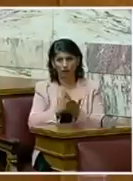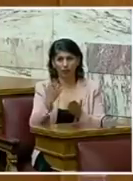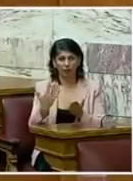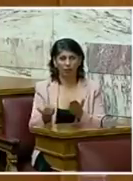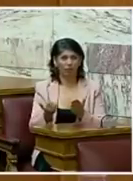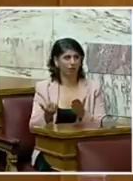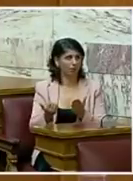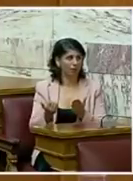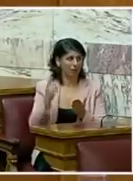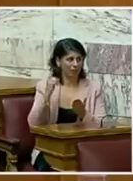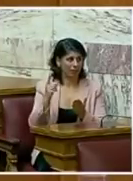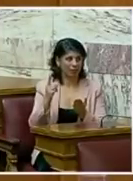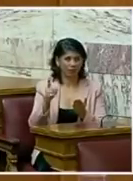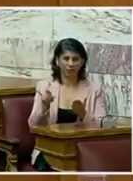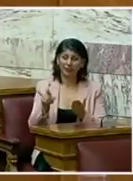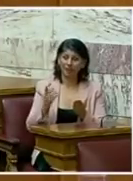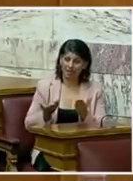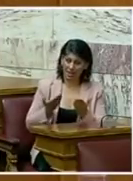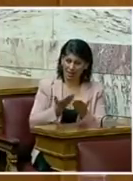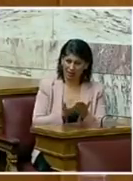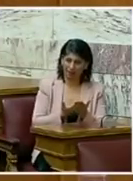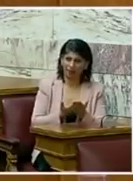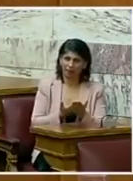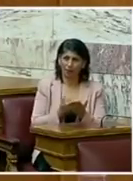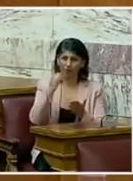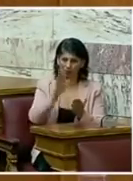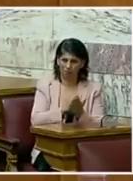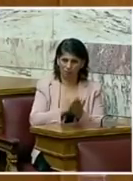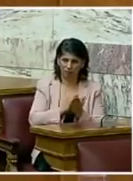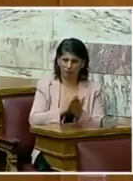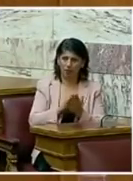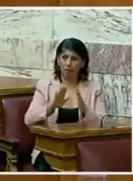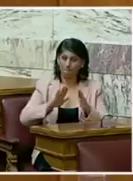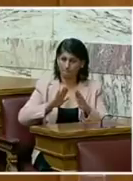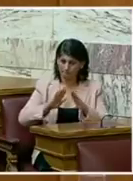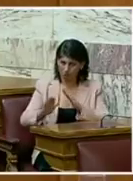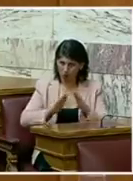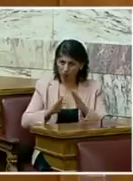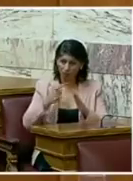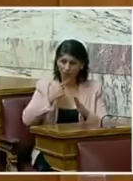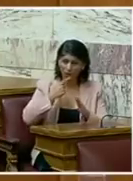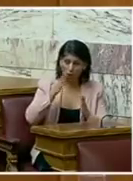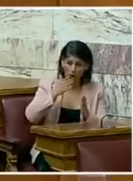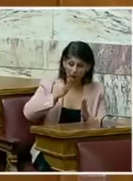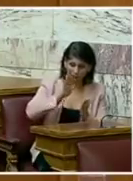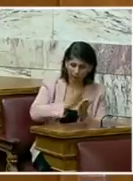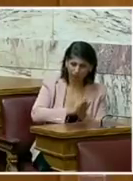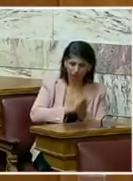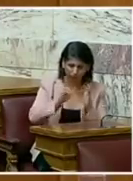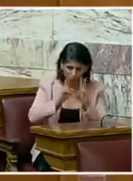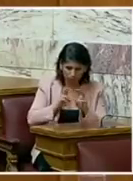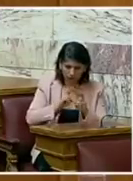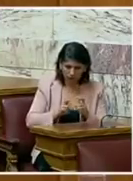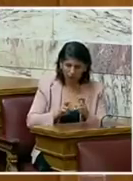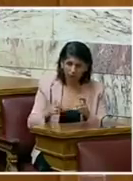που λέει το εξής. Για να τεθεί ένας μάρτυρας σε καθεστώς προστασίας, πρέπει το όσο καταθέτει να διαπιστώνονται και να διακρυμώνονται και από άλλα ουσιαστικά